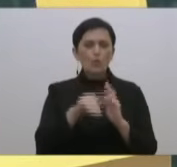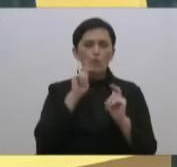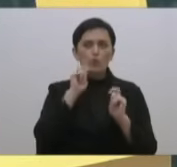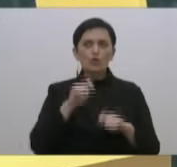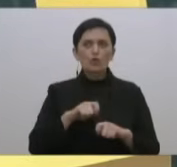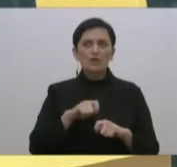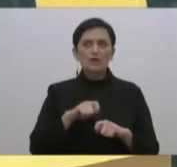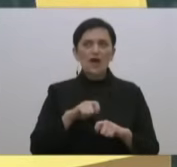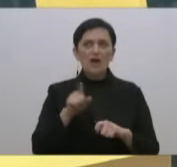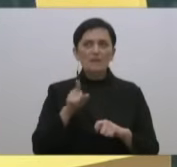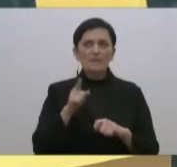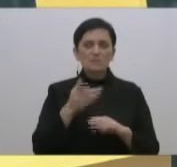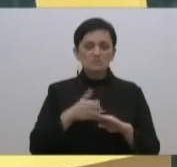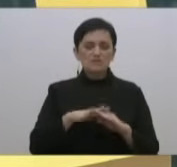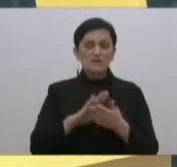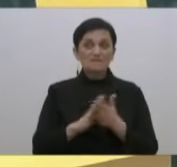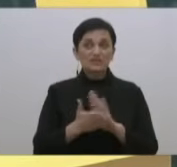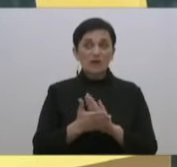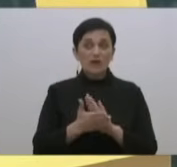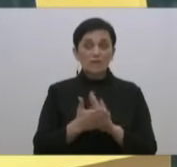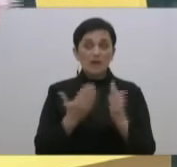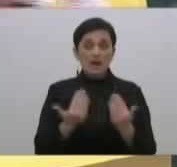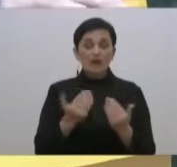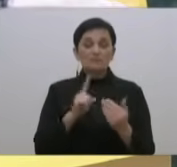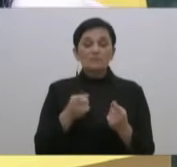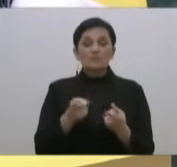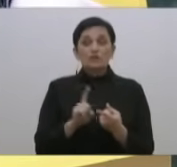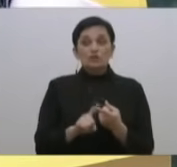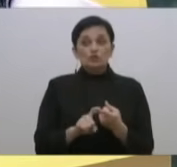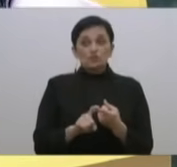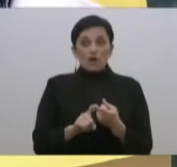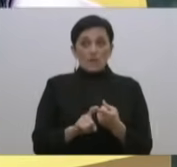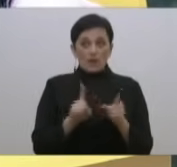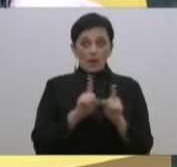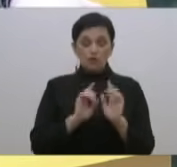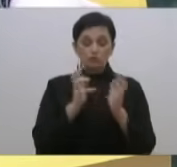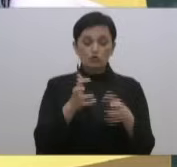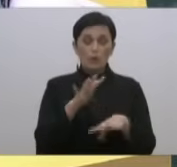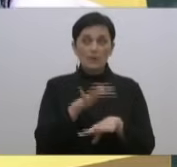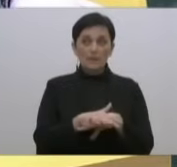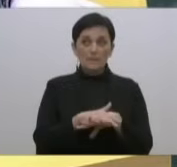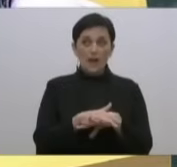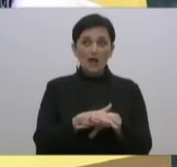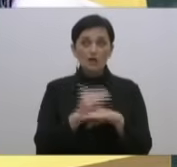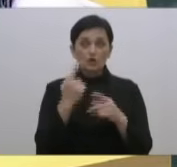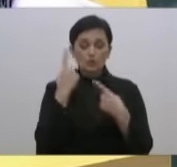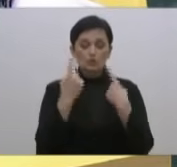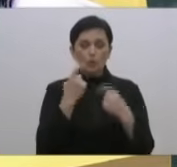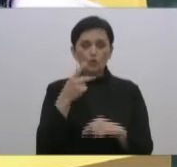უკრაინის ამძიმე ვითარებას. ეხლა რაც შეეხება ასევე მსოფლიო ბანკის და იუნესკოს